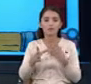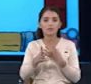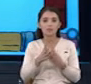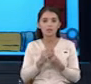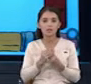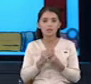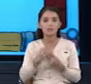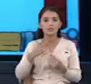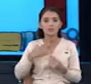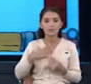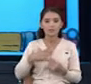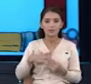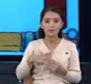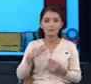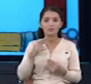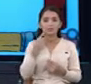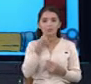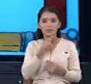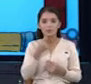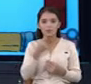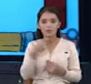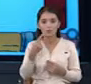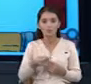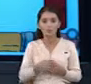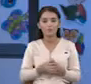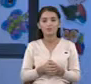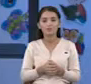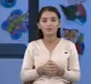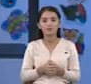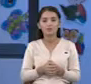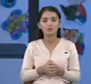разговаривает с нами терпеливым языком.